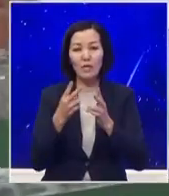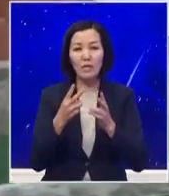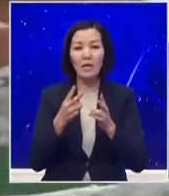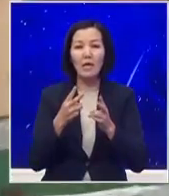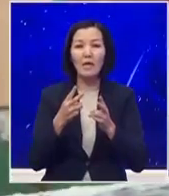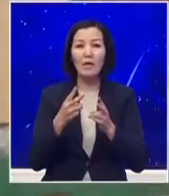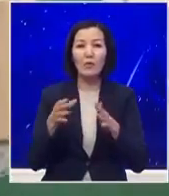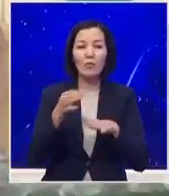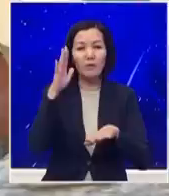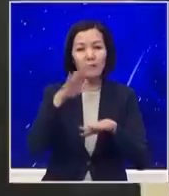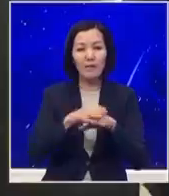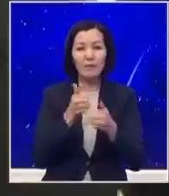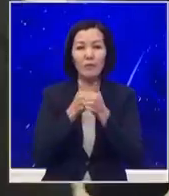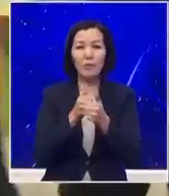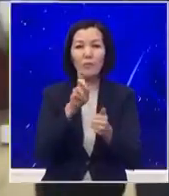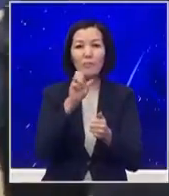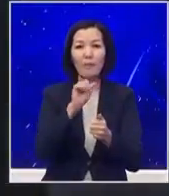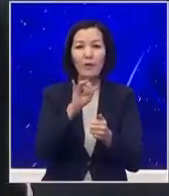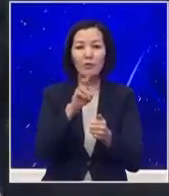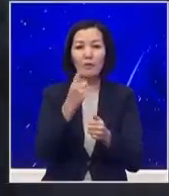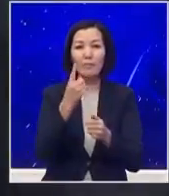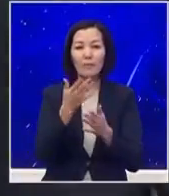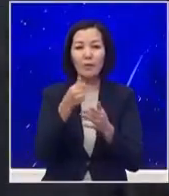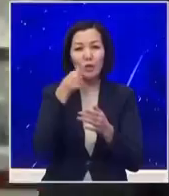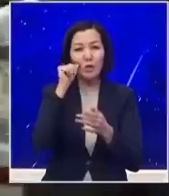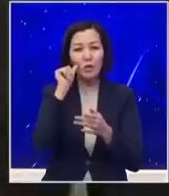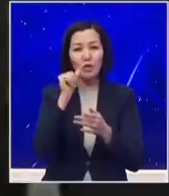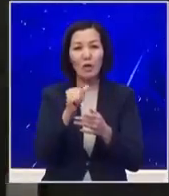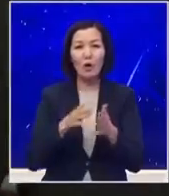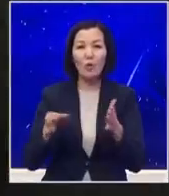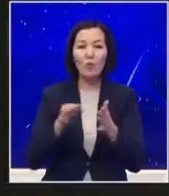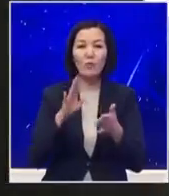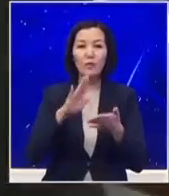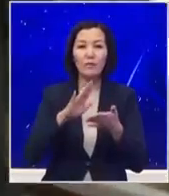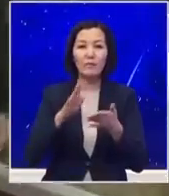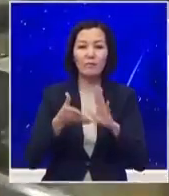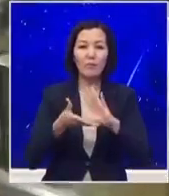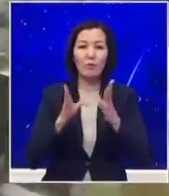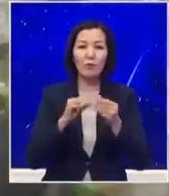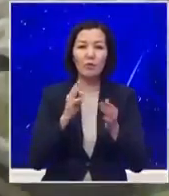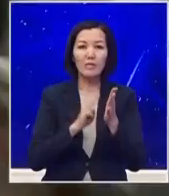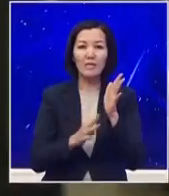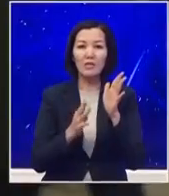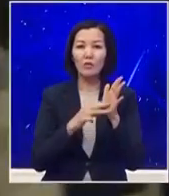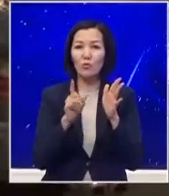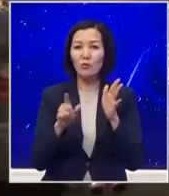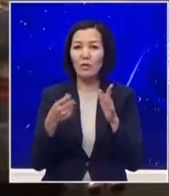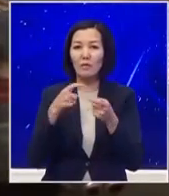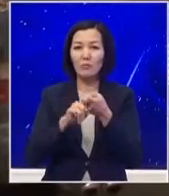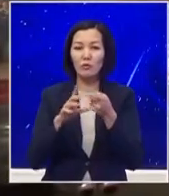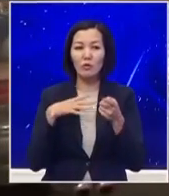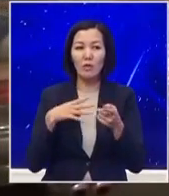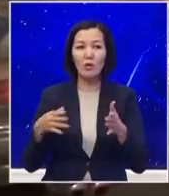өңір басшысының орынбасары Батыржан Байжұмановтың өткен бір тәуліктің өзінде облыс аумағында тәжді індетін 89 адам жұқтырғанын айтты.